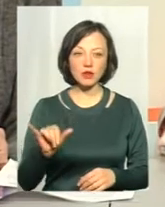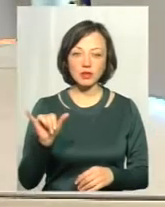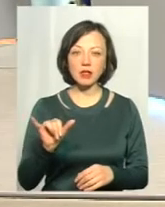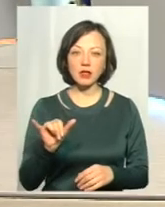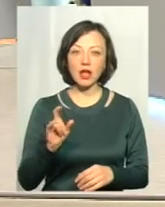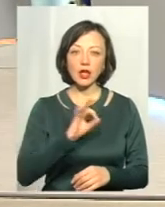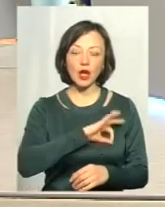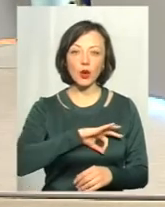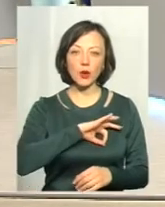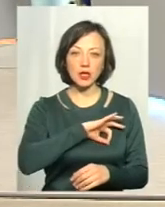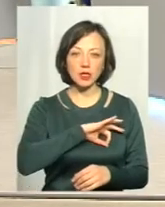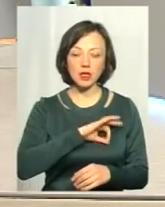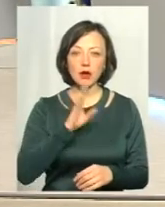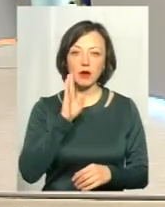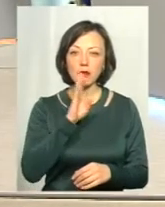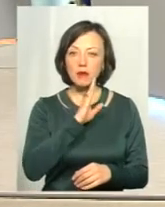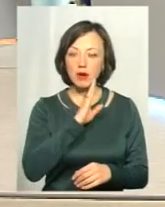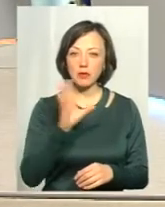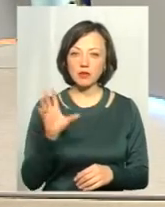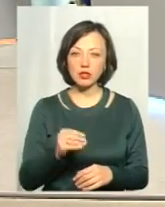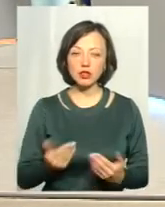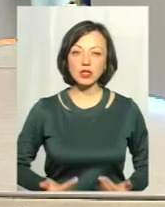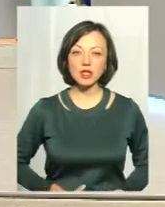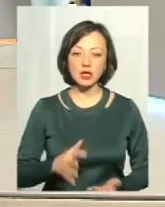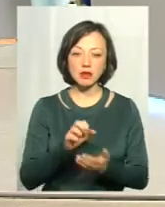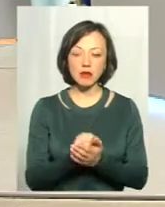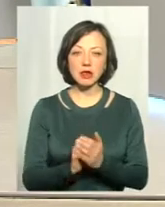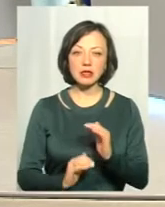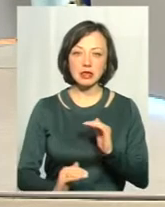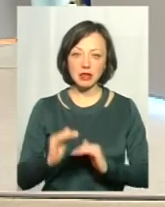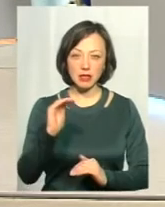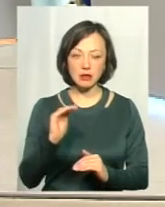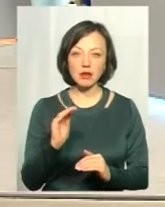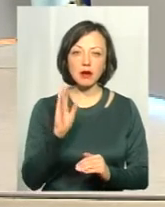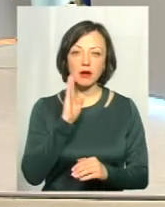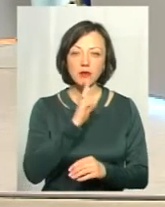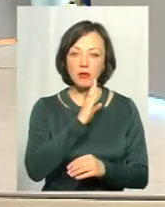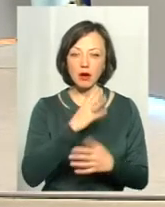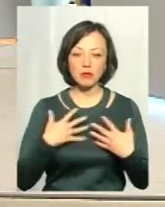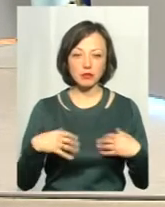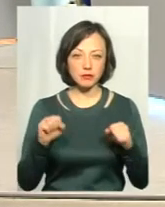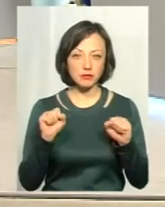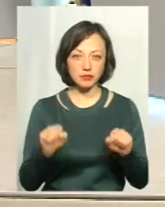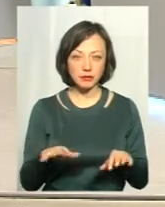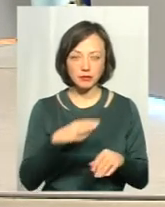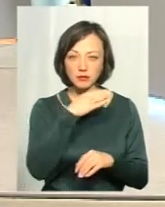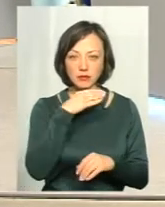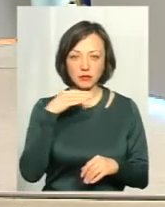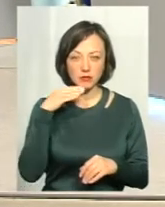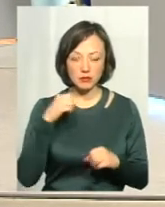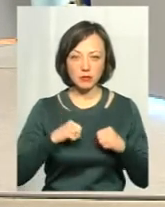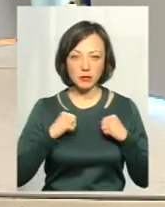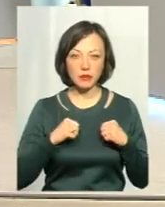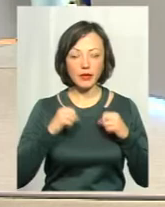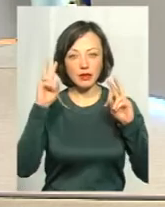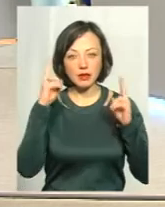на юриста. Так. Мама все життя займається з самого дитинства, мама приклала дуже максимум зусиль. Не